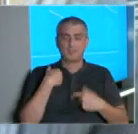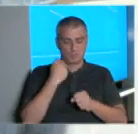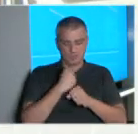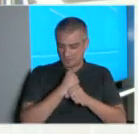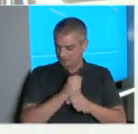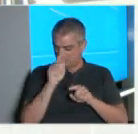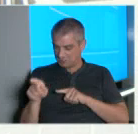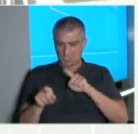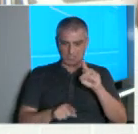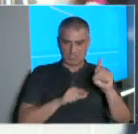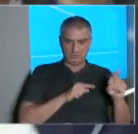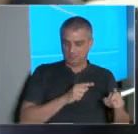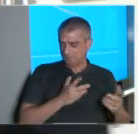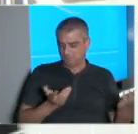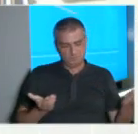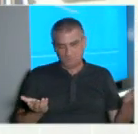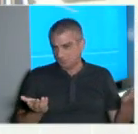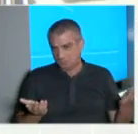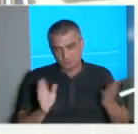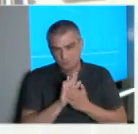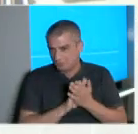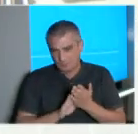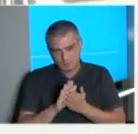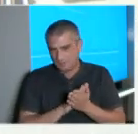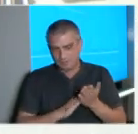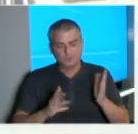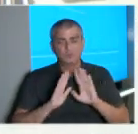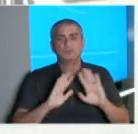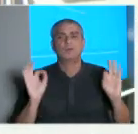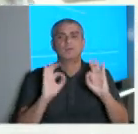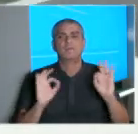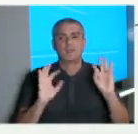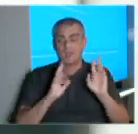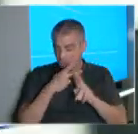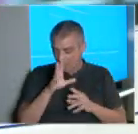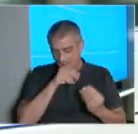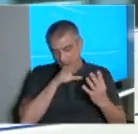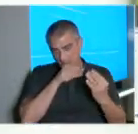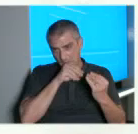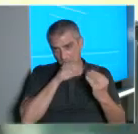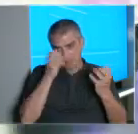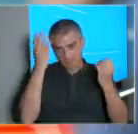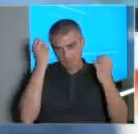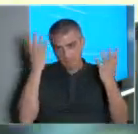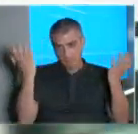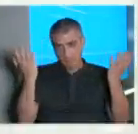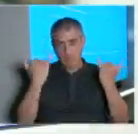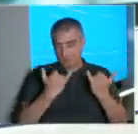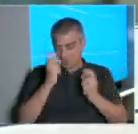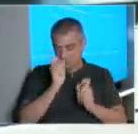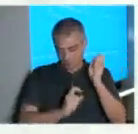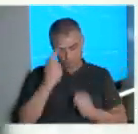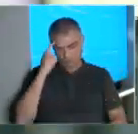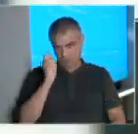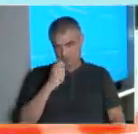נעשה וזה וזה. מה, שום דבר, שום דבר, מה, רק זה דיבורים בעלמה. היום אנשים